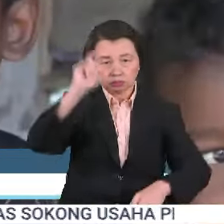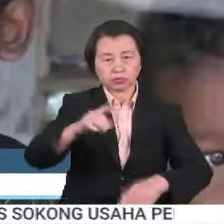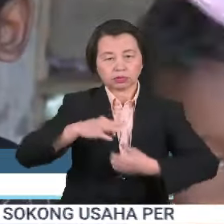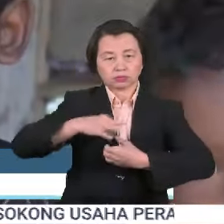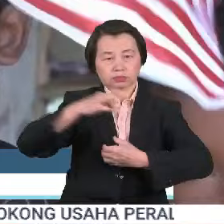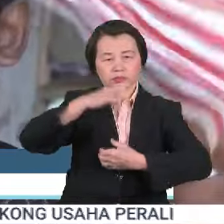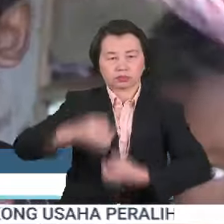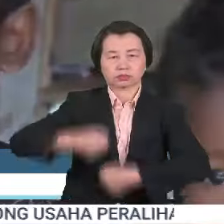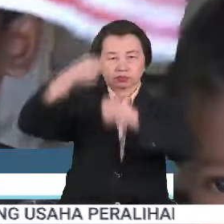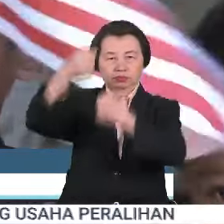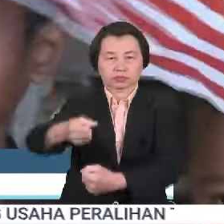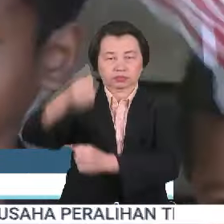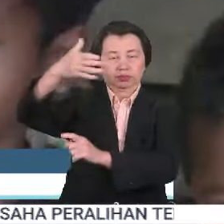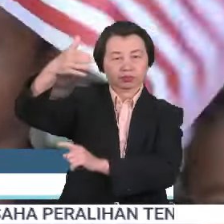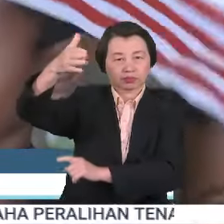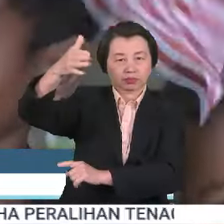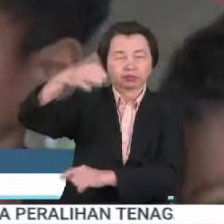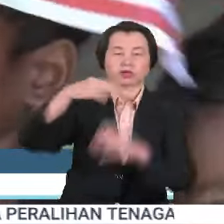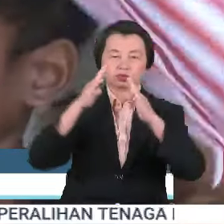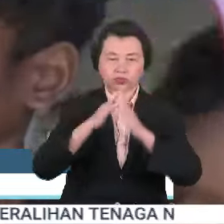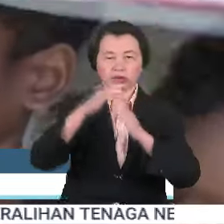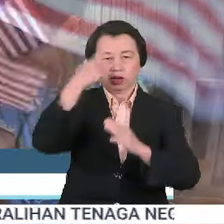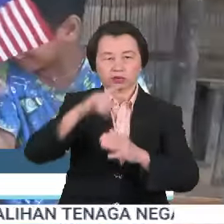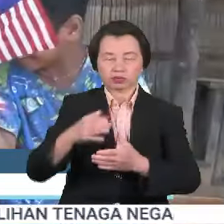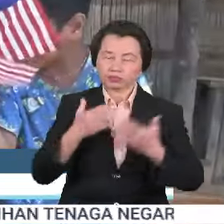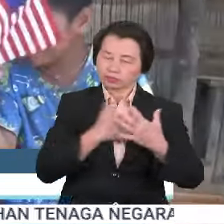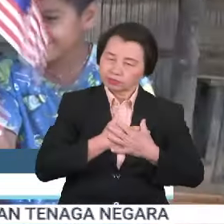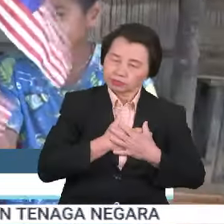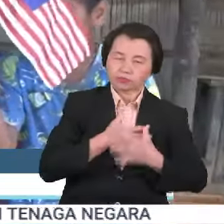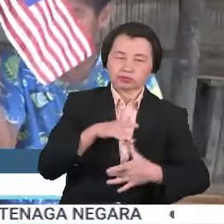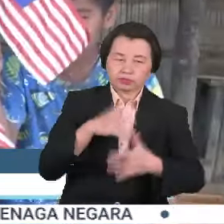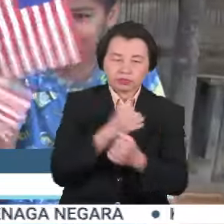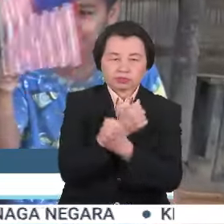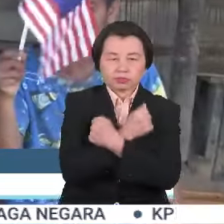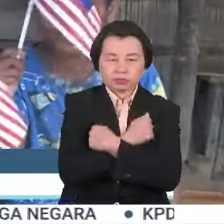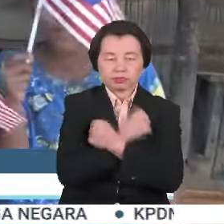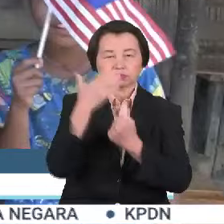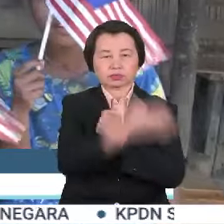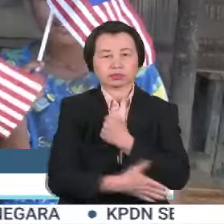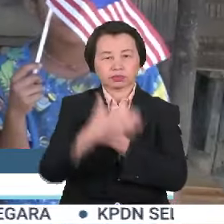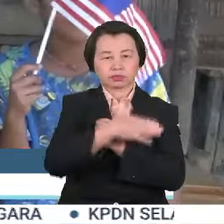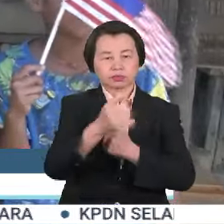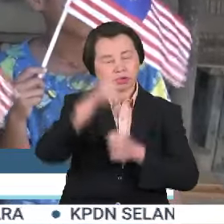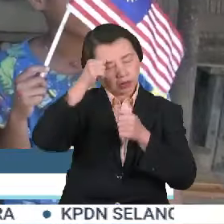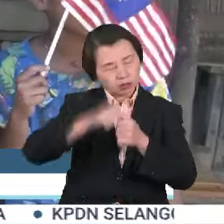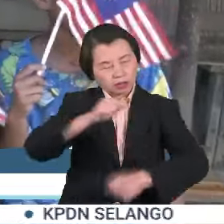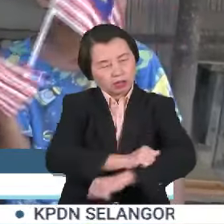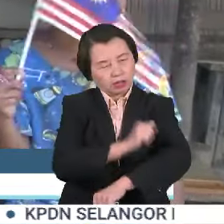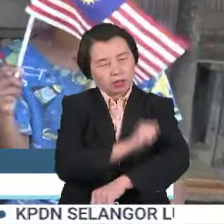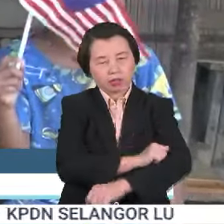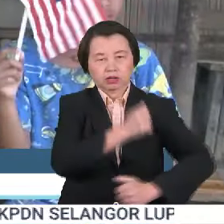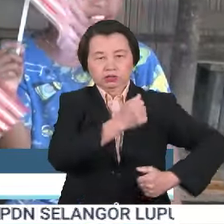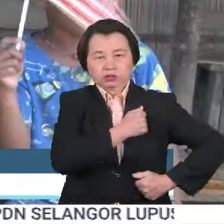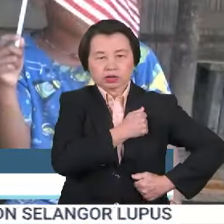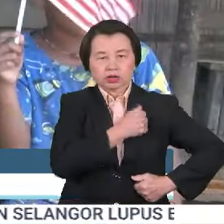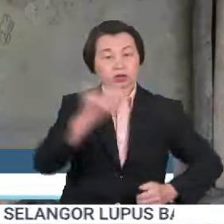bersemangat mengibarkan jalur Gemilang di rumah bagi menyemai perasaan petrotic terhadap negara dan mengenang jasa pejuang